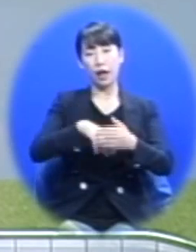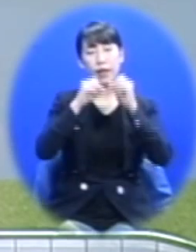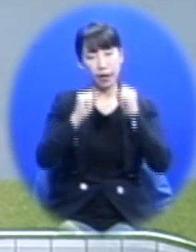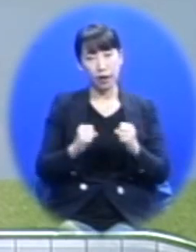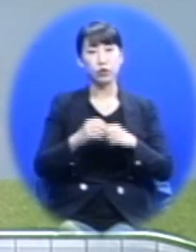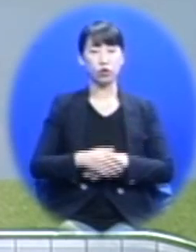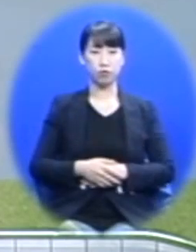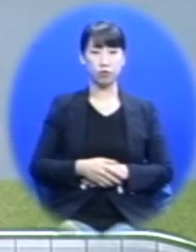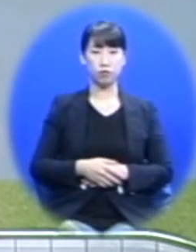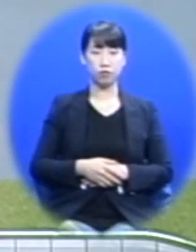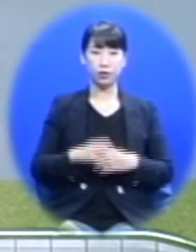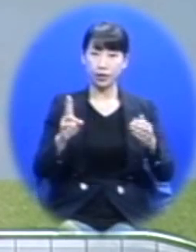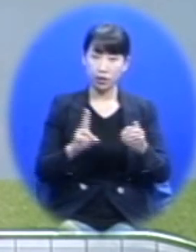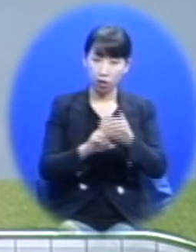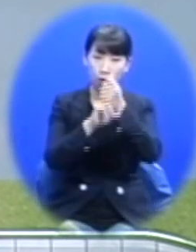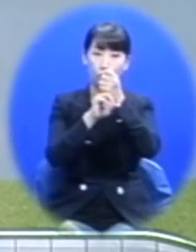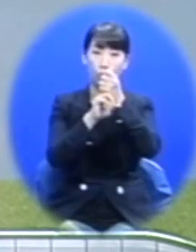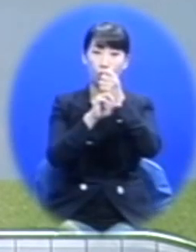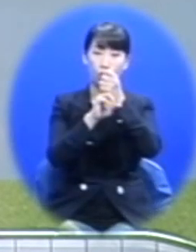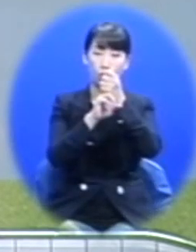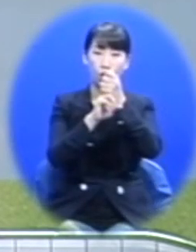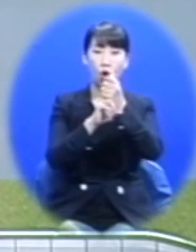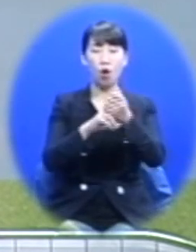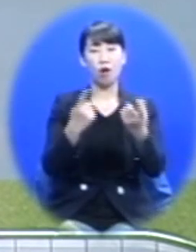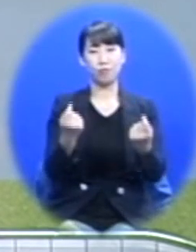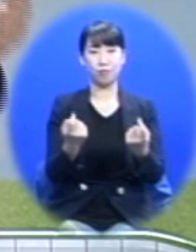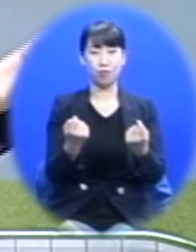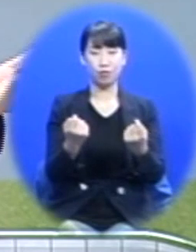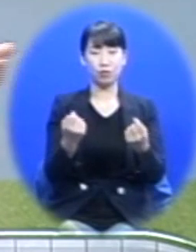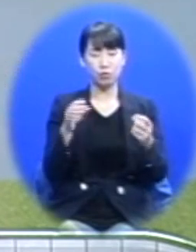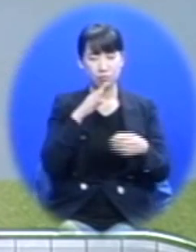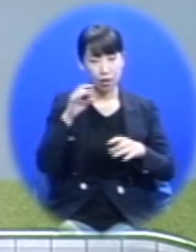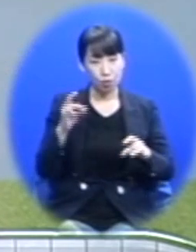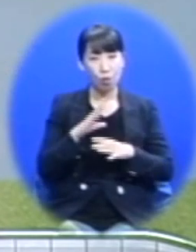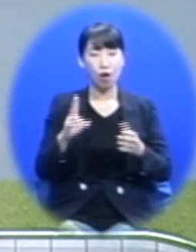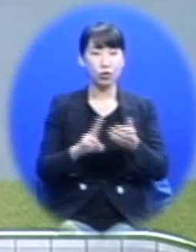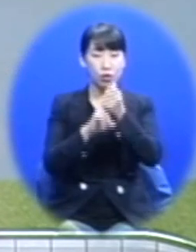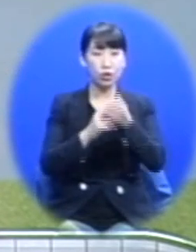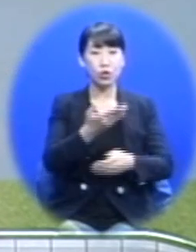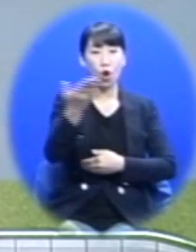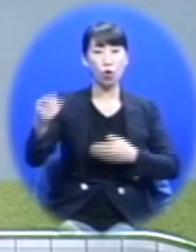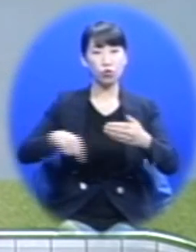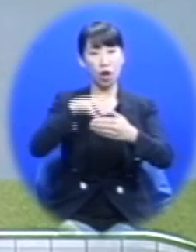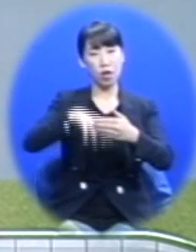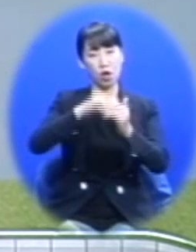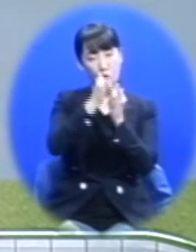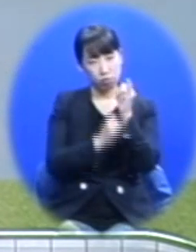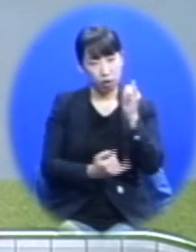거예요. 기적과 이런 기적이 어디 있겠어요? 이런 놀라운 기적이 지금 여러분 안에 일어나고